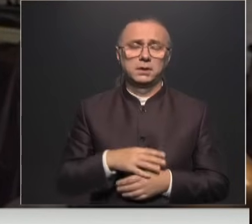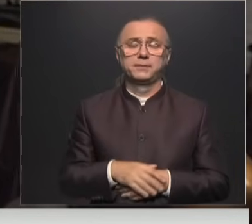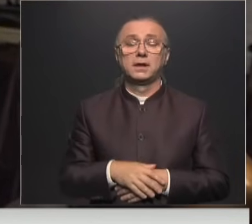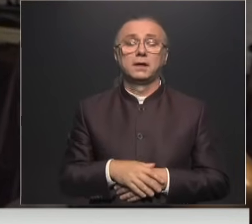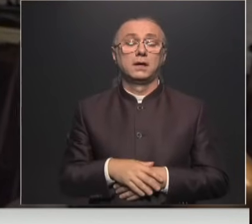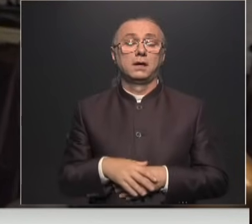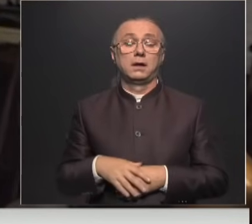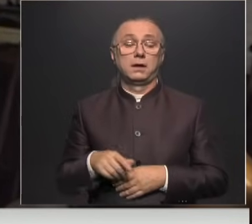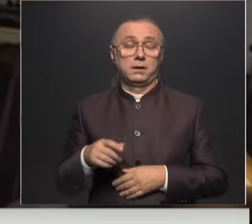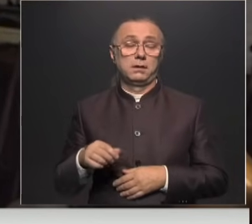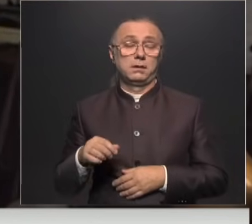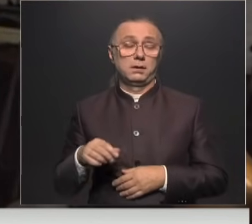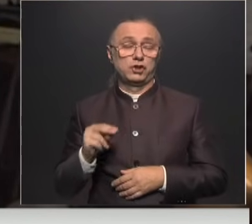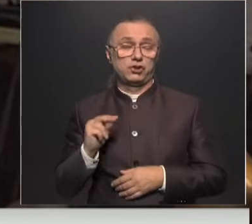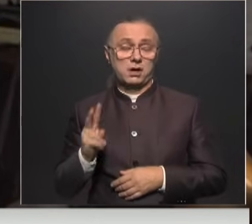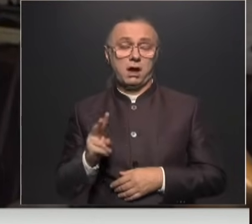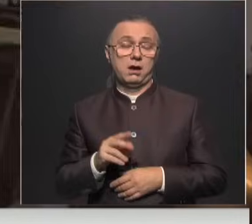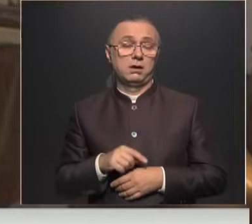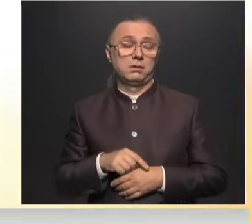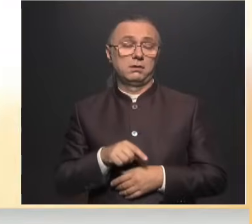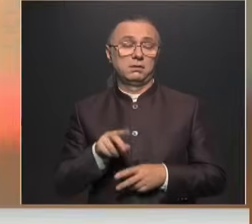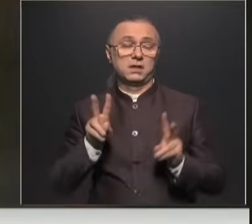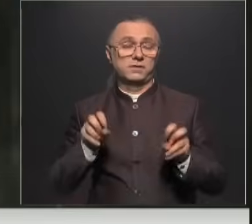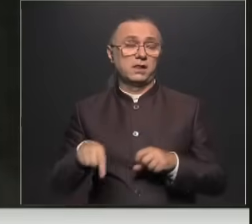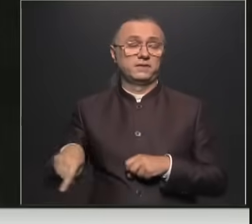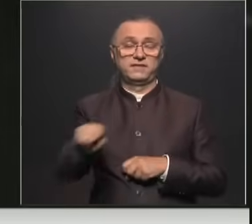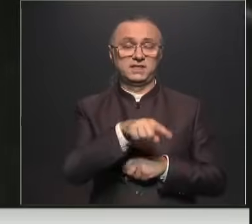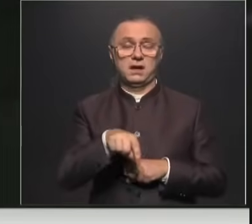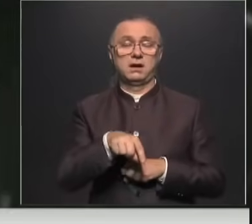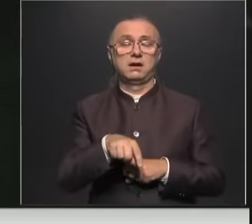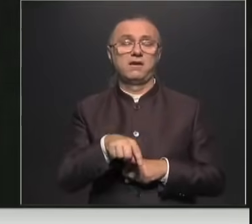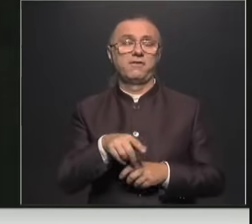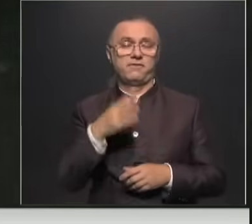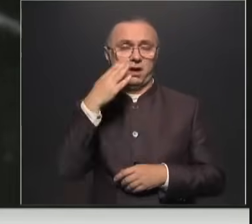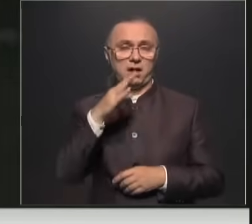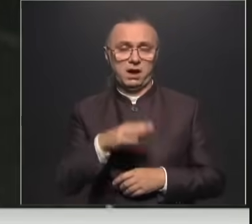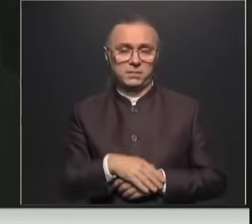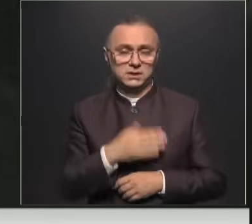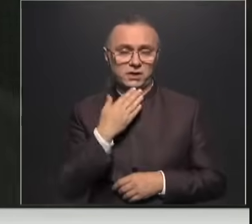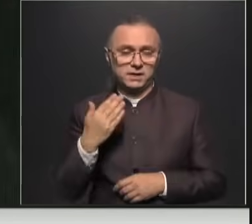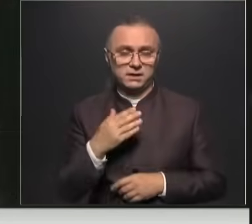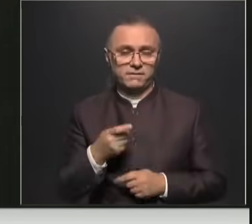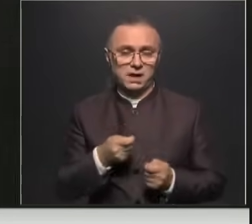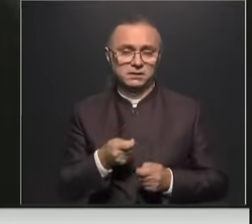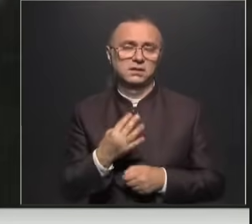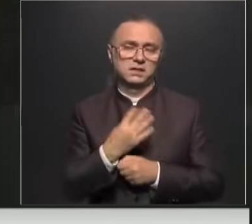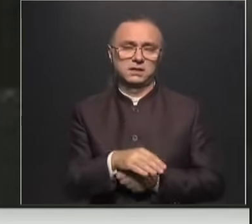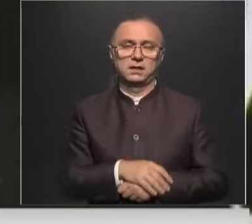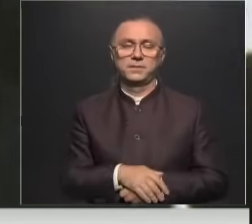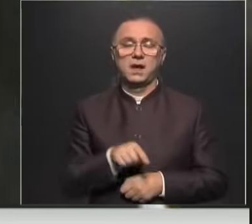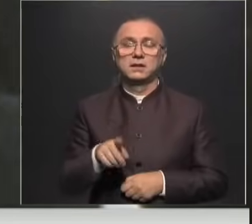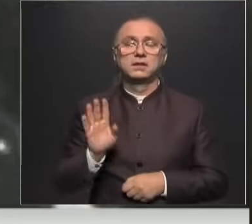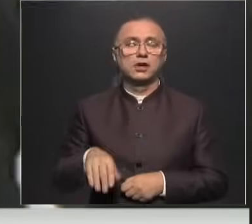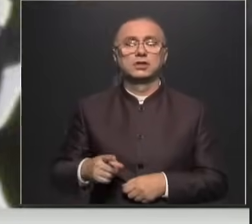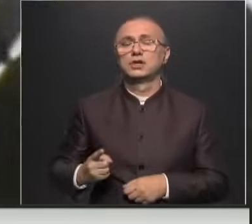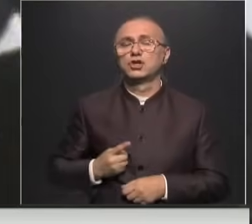отнесли к врагам и всех расстреляли. Злоба карателей была настолько сильна, что дожидаться утверждения